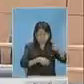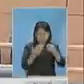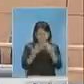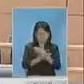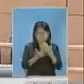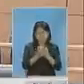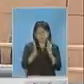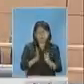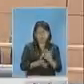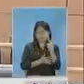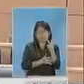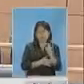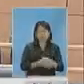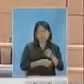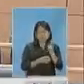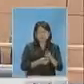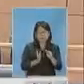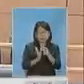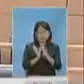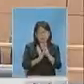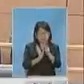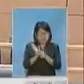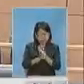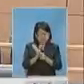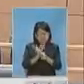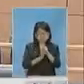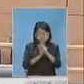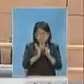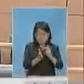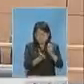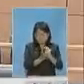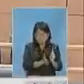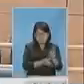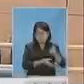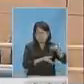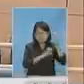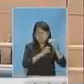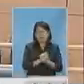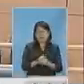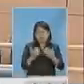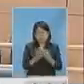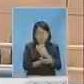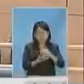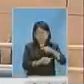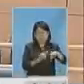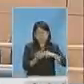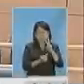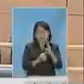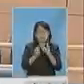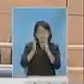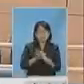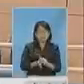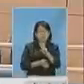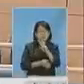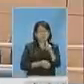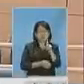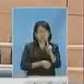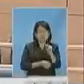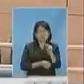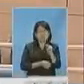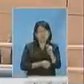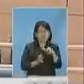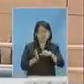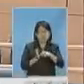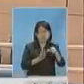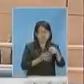หมายย้อนหลังเพื่อยุบพรรคแล้วตัดสิทธิ์นักการเมืองที่เป็นคู่แข่งรวม 2รอบ 220คนมี